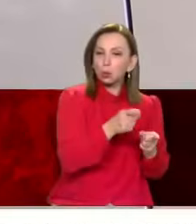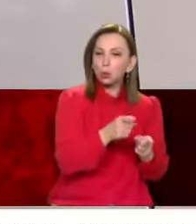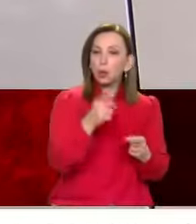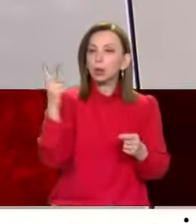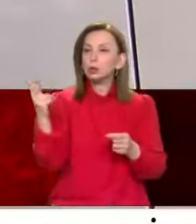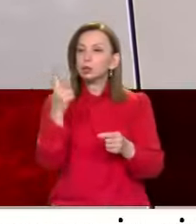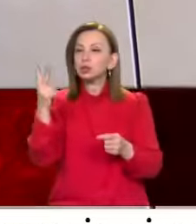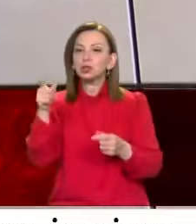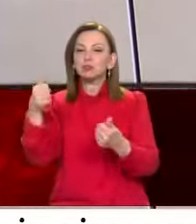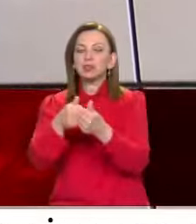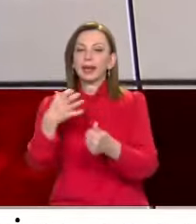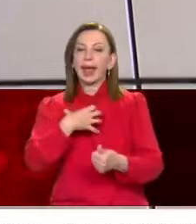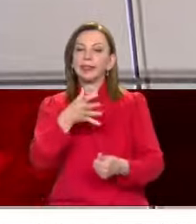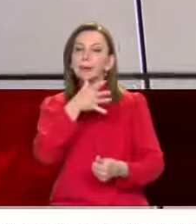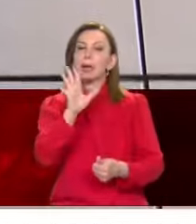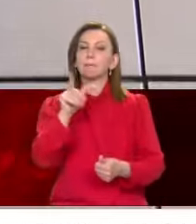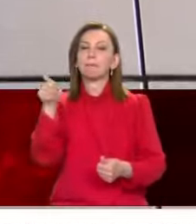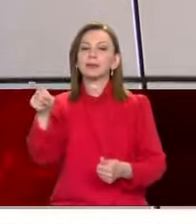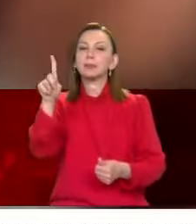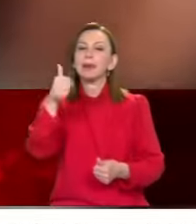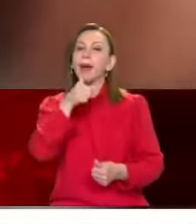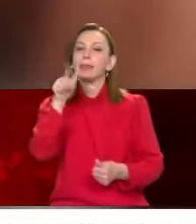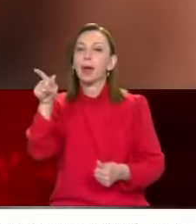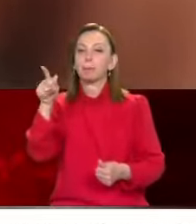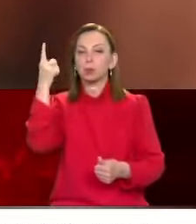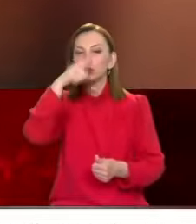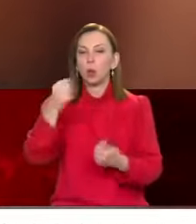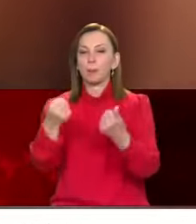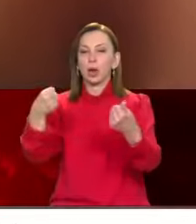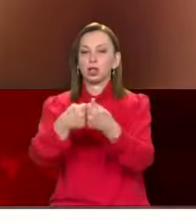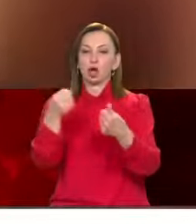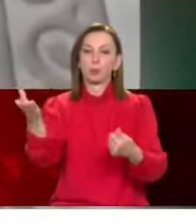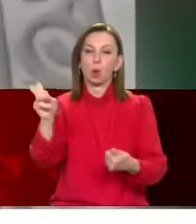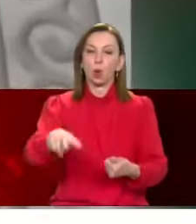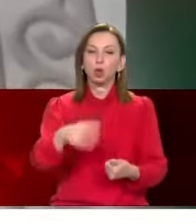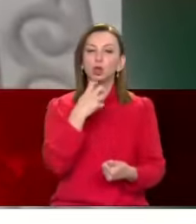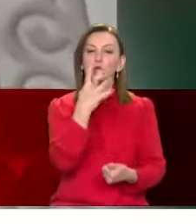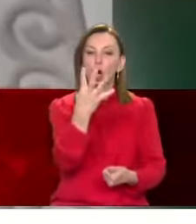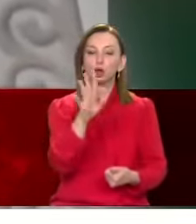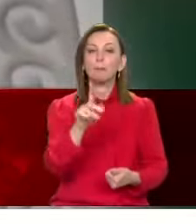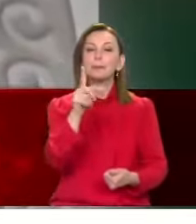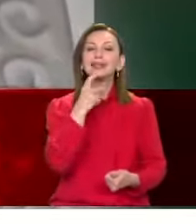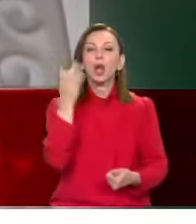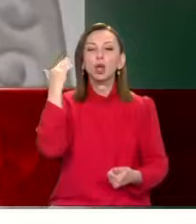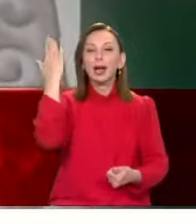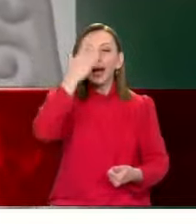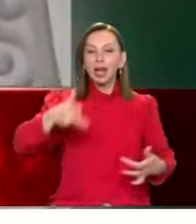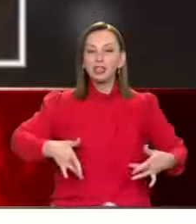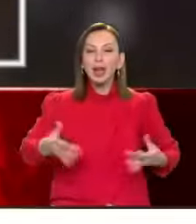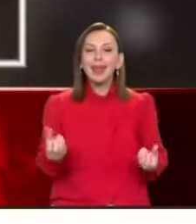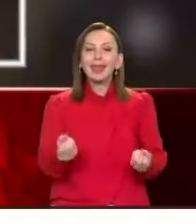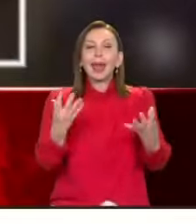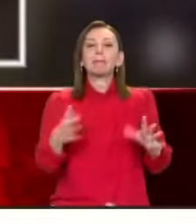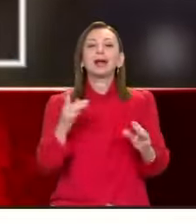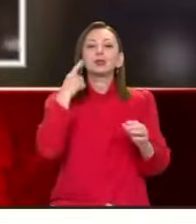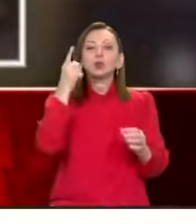Kendini bilmezin bir tane sarhoşun teki yüzünden kaybettik. 4 yaşındaki Ertuğrul Miraç Kitmur'a geçtiğimiz yıl karaciğer yetmezliği yüzünden